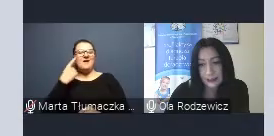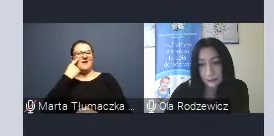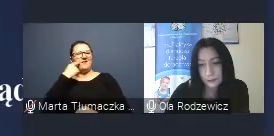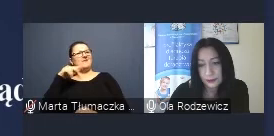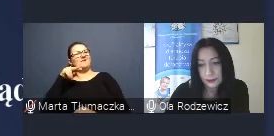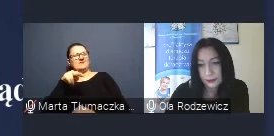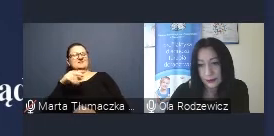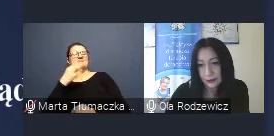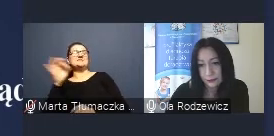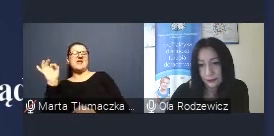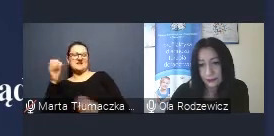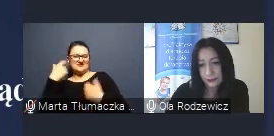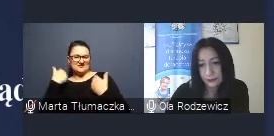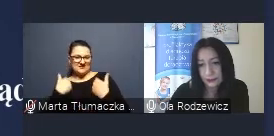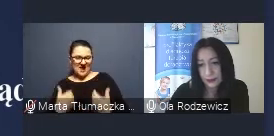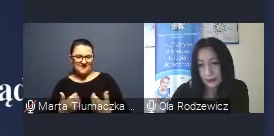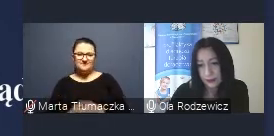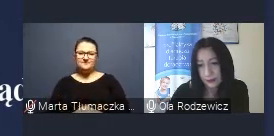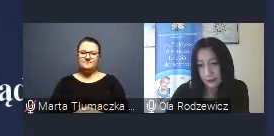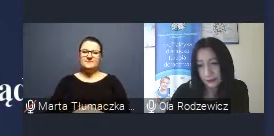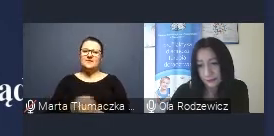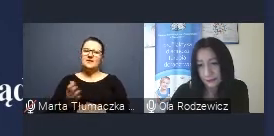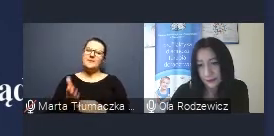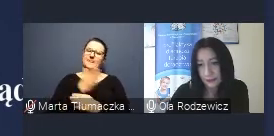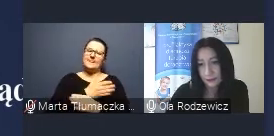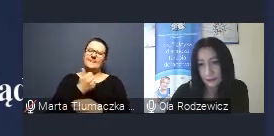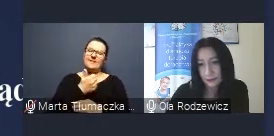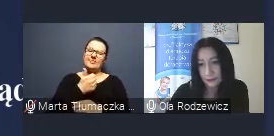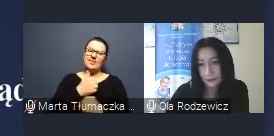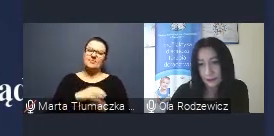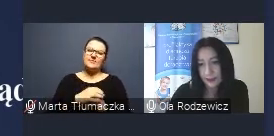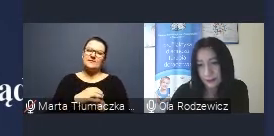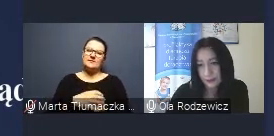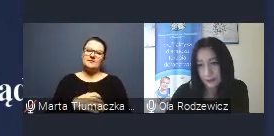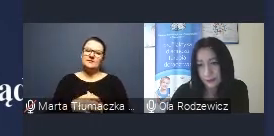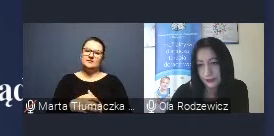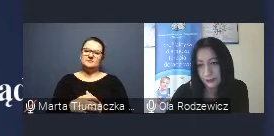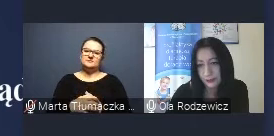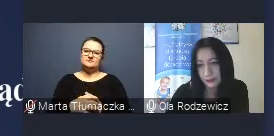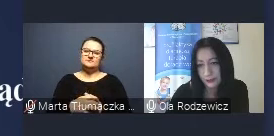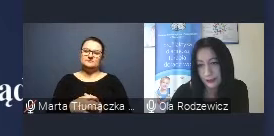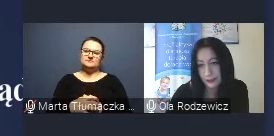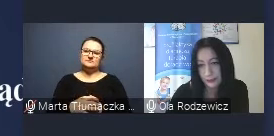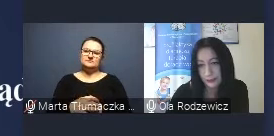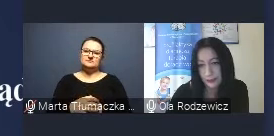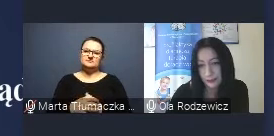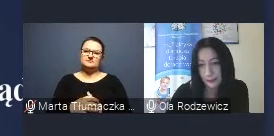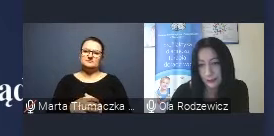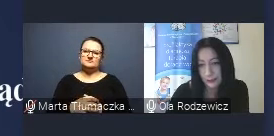I zastanówmy się, jeszcze cofnę się o jeden slajd, ale troszkę mi okno prezentera tu przysłania